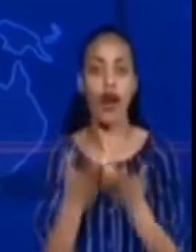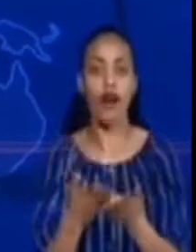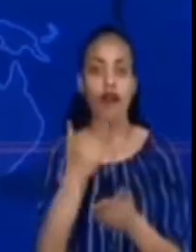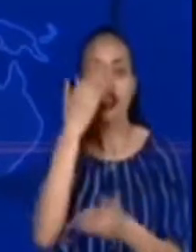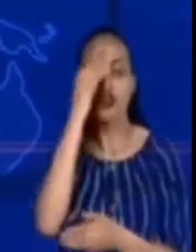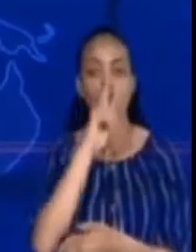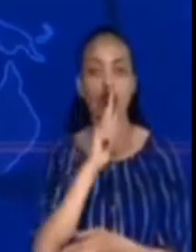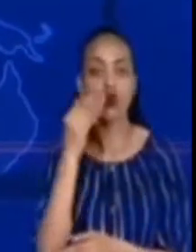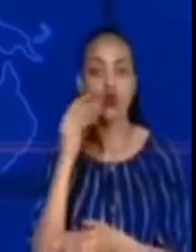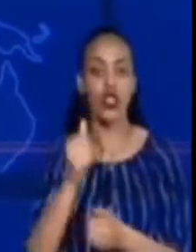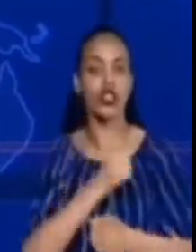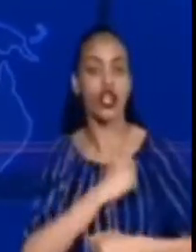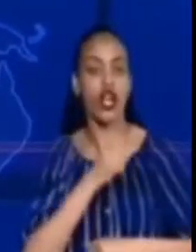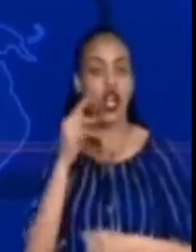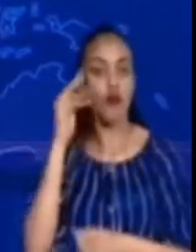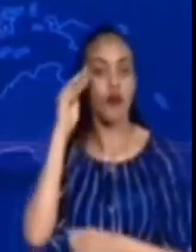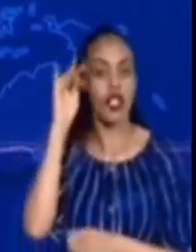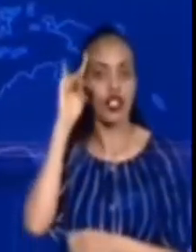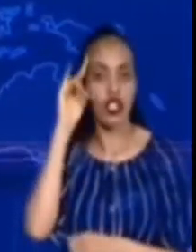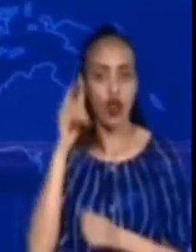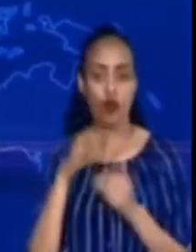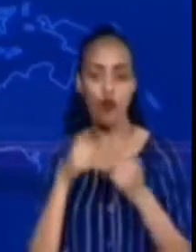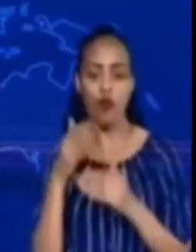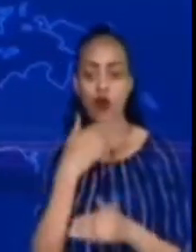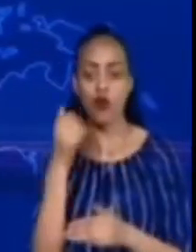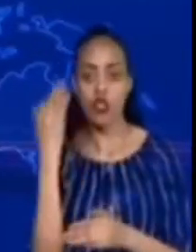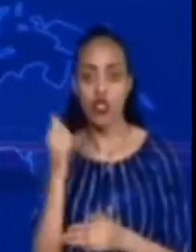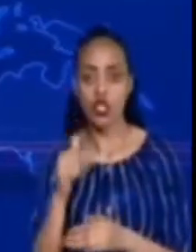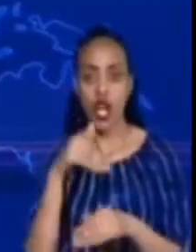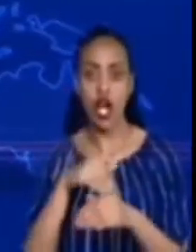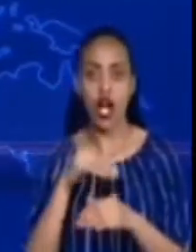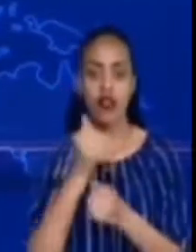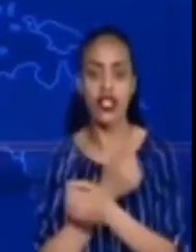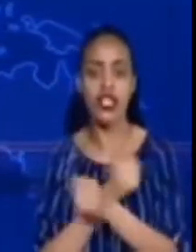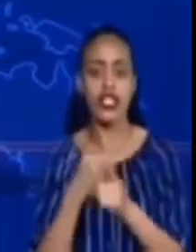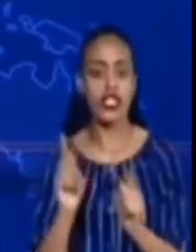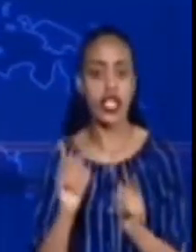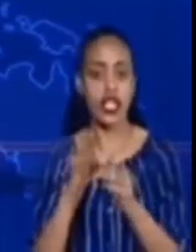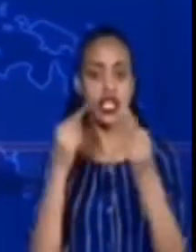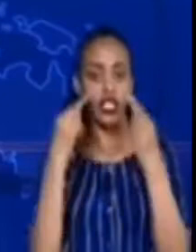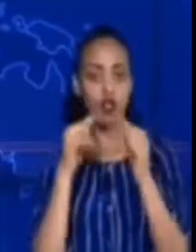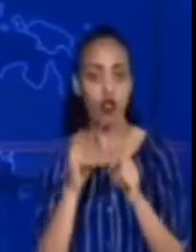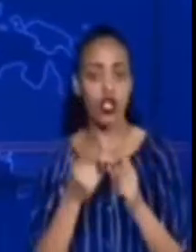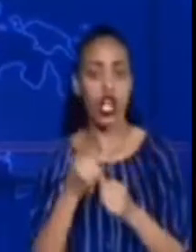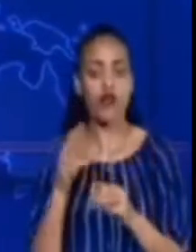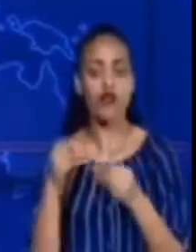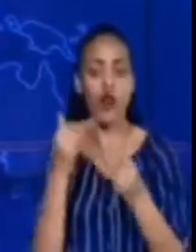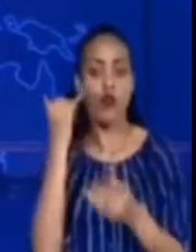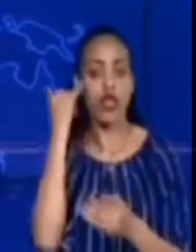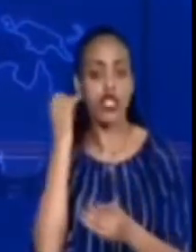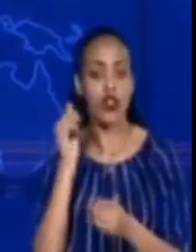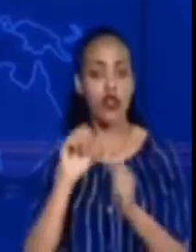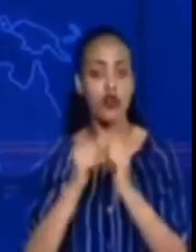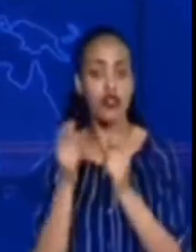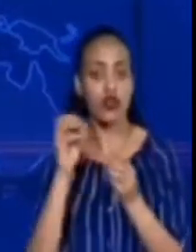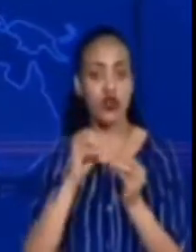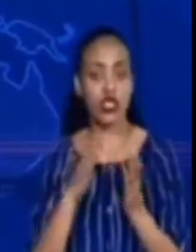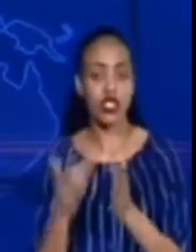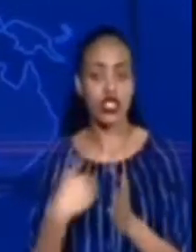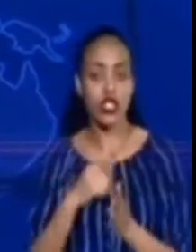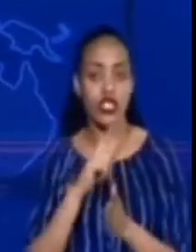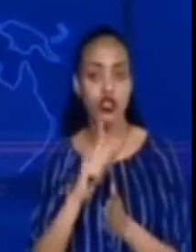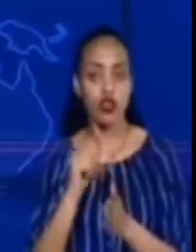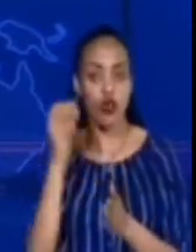አይሁዳዊ ሙስሊም የነበረ ንጉስ እንጂ ክርስቲያን ያልሆነ ክርስቲያን የብሉይ ኪዳን ክርስትና ወደ ኢትዮጵያ